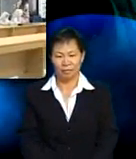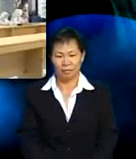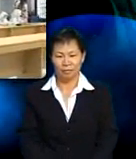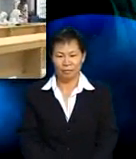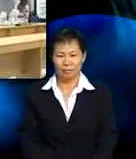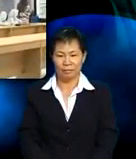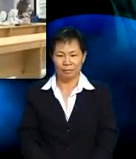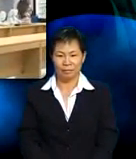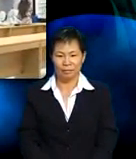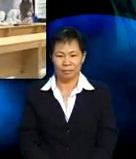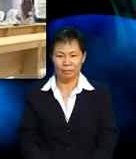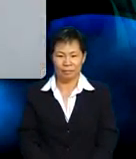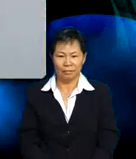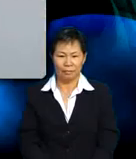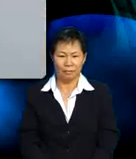Baiklah, Amina.